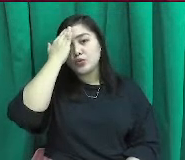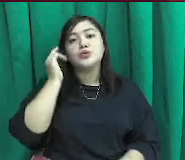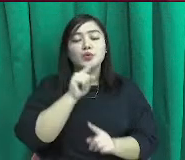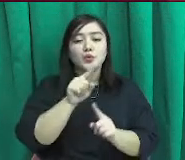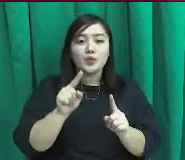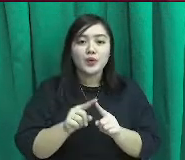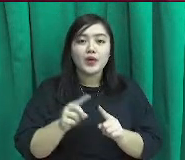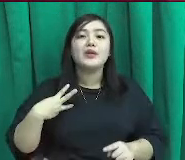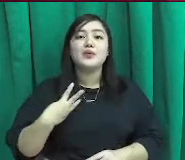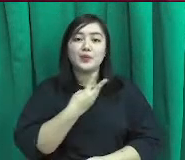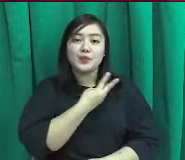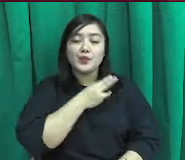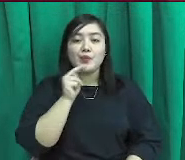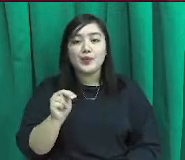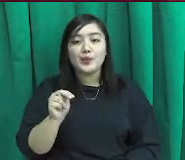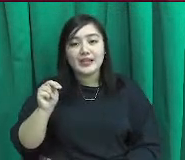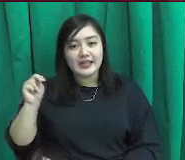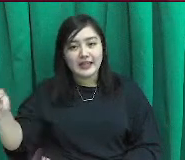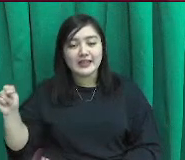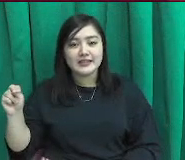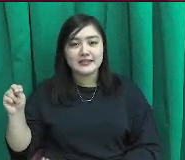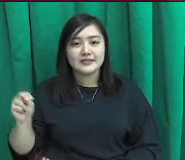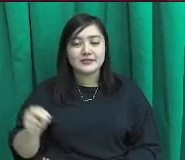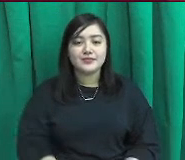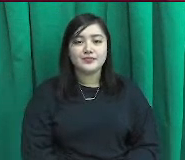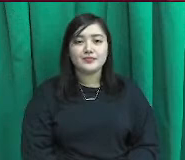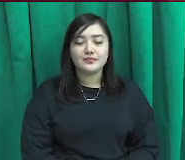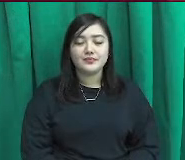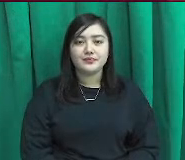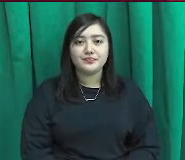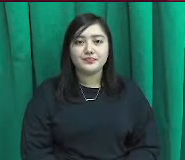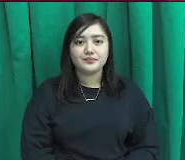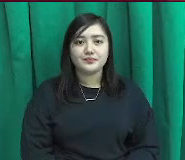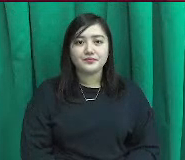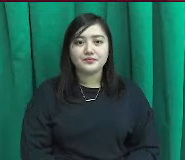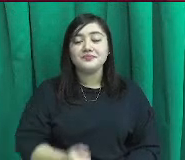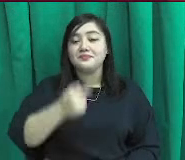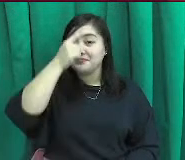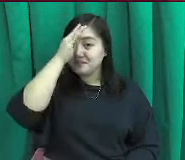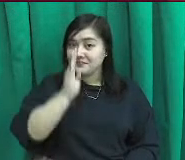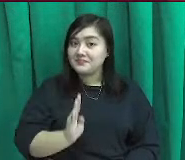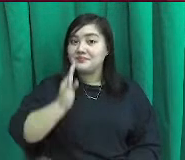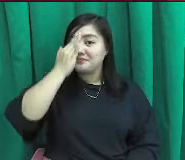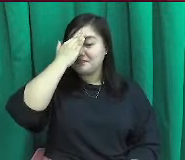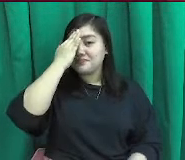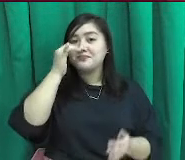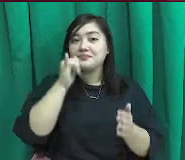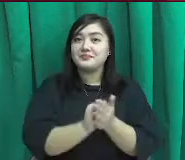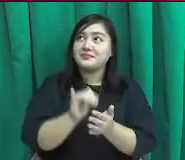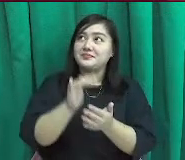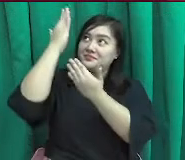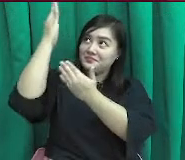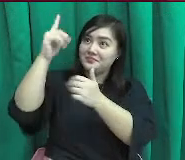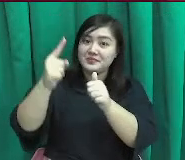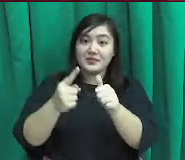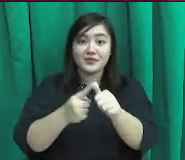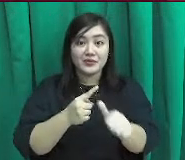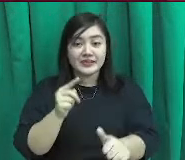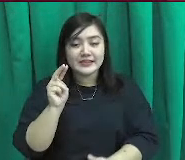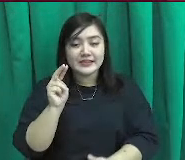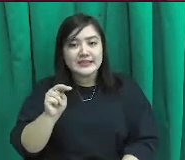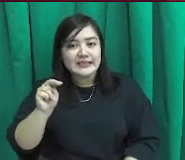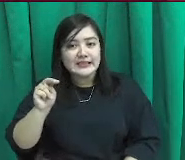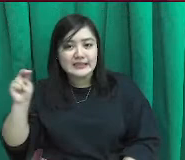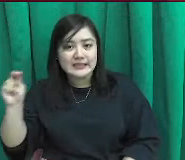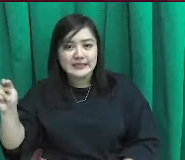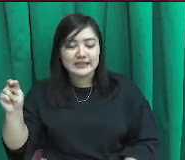ito po yan, ito yung totoo niyan eh. Alam ng Diyos, minsan alam ng Diyos na kailangan niya muna tayong turuan para sumunod yung pamilya natin.